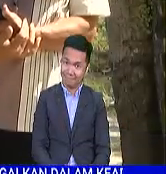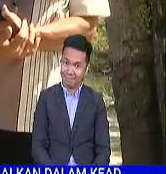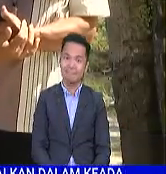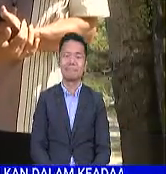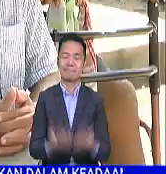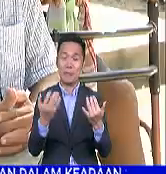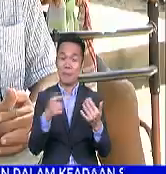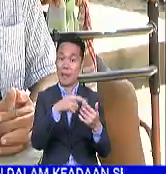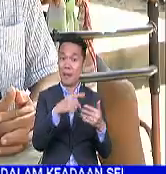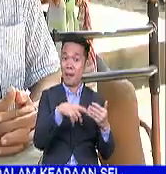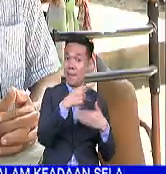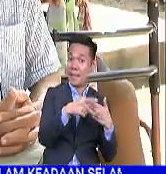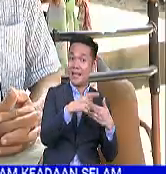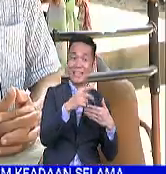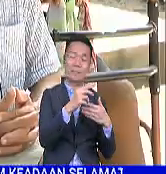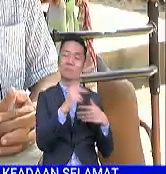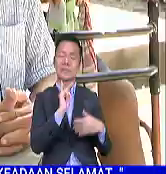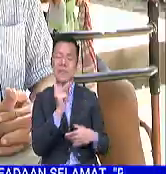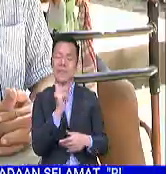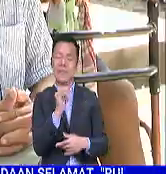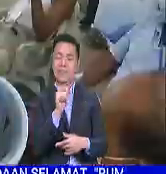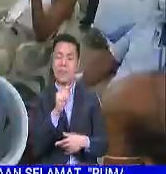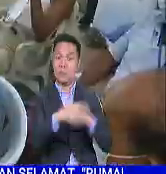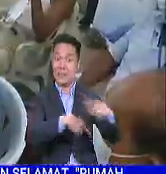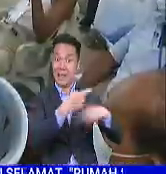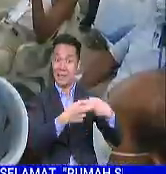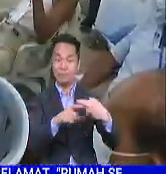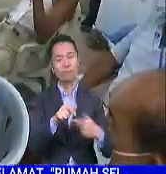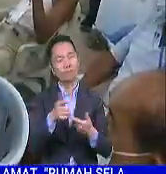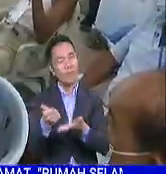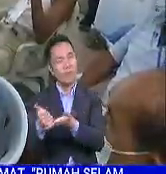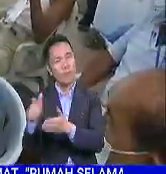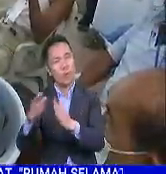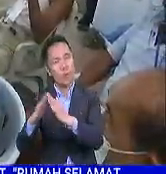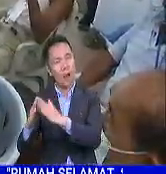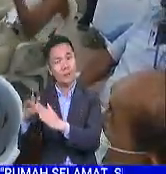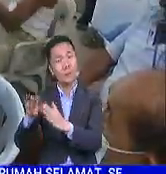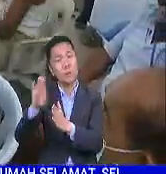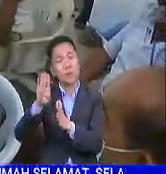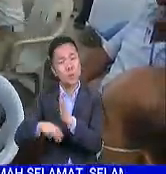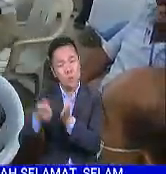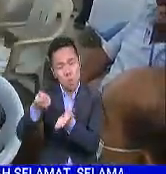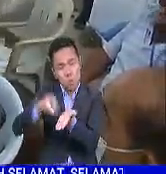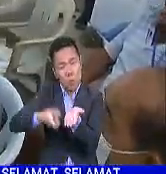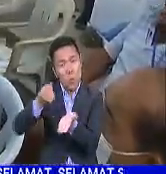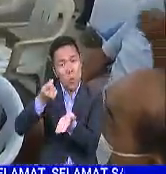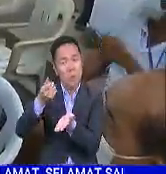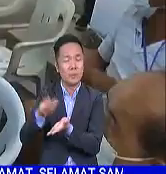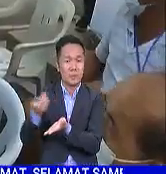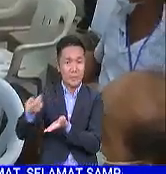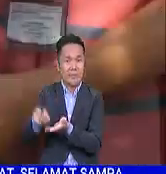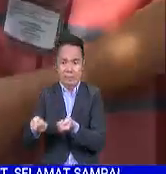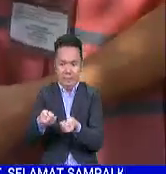Pada masa sama, program Kita Recycle bersama Rumah Sejahtera Masan berupaya membantu meringankan kos pengurusan pihak persatuan